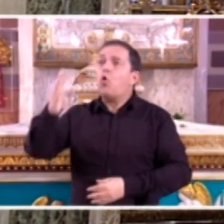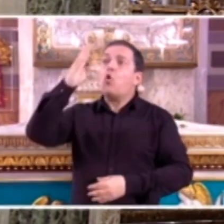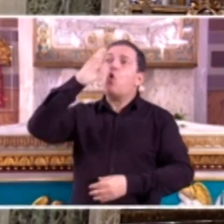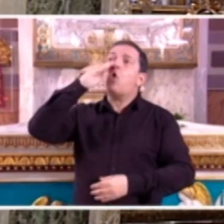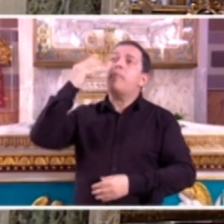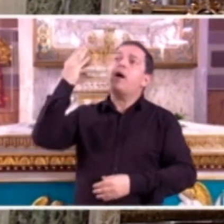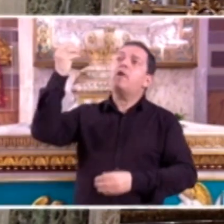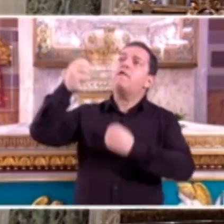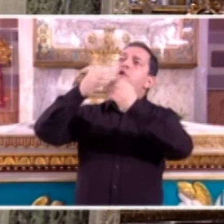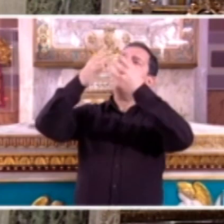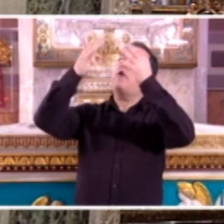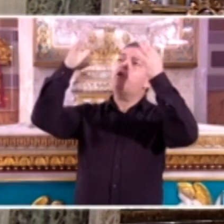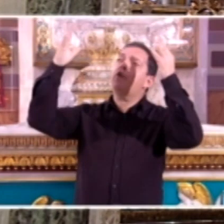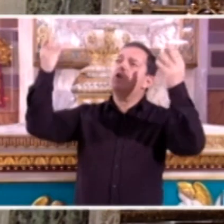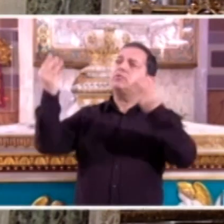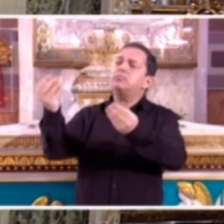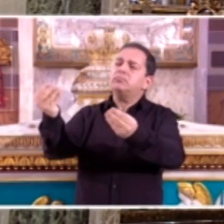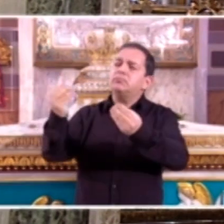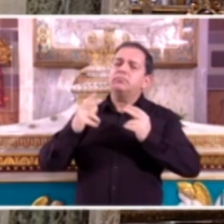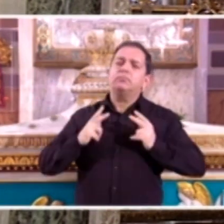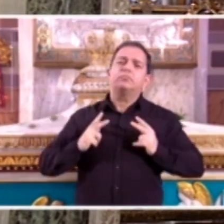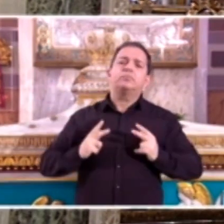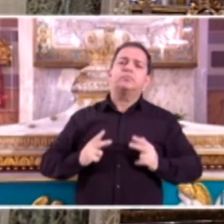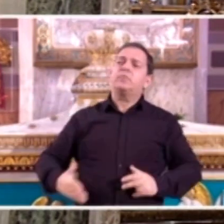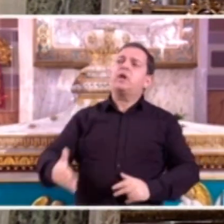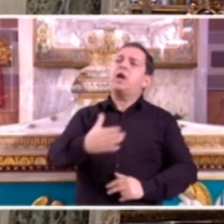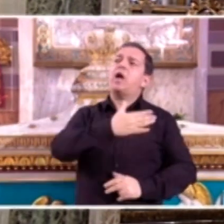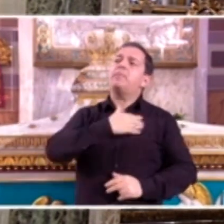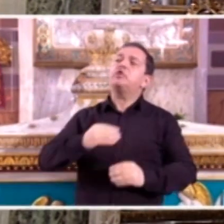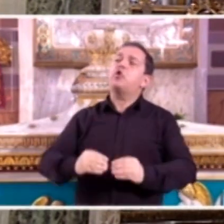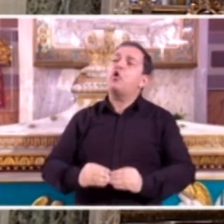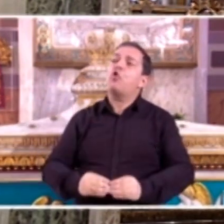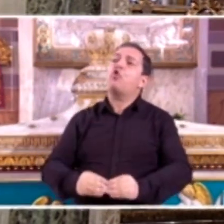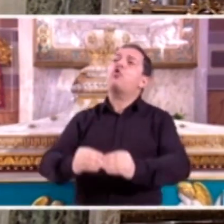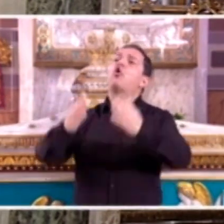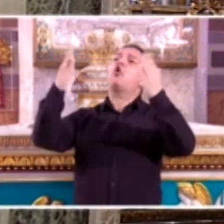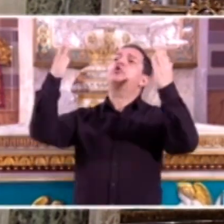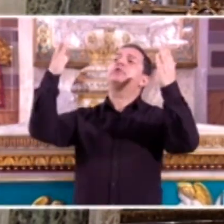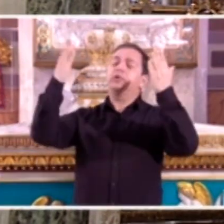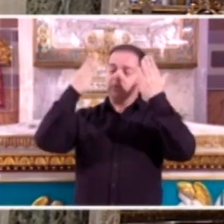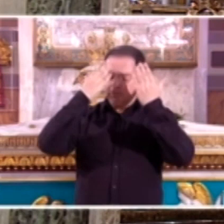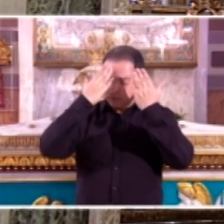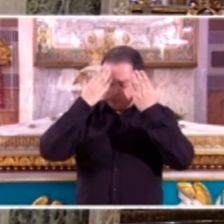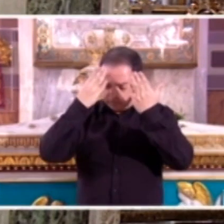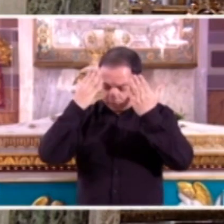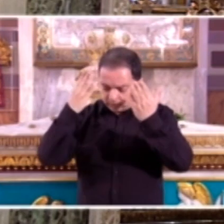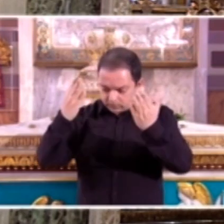εστί καταβαίνων εξού του Πατρός των φώτων. Και εσύ την δόξαν